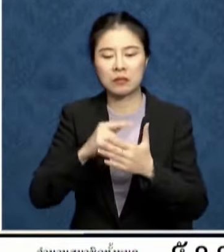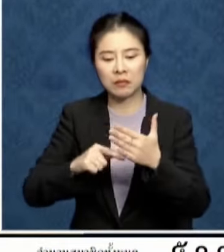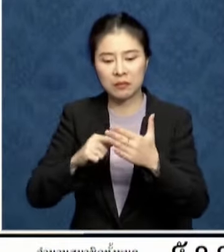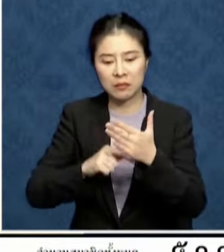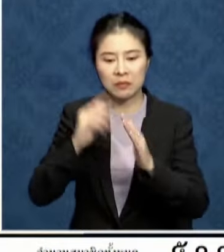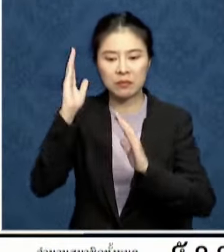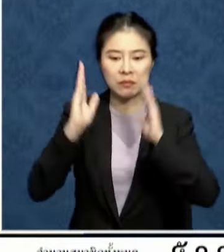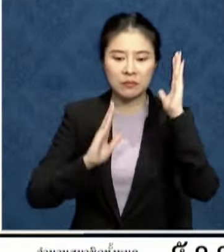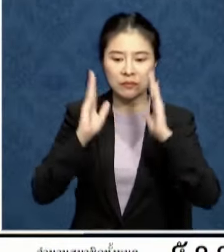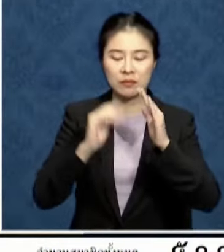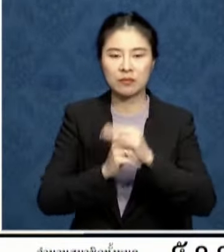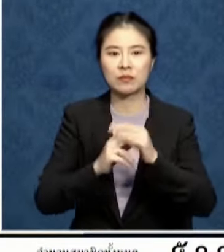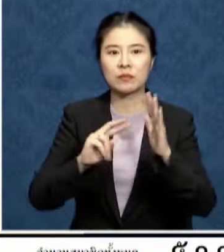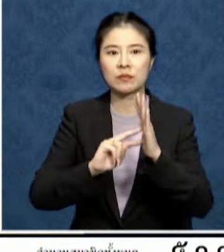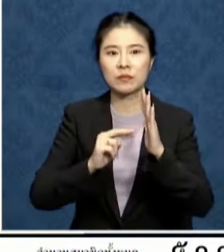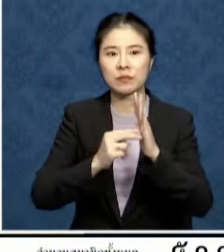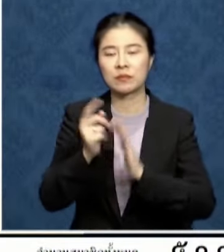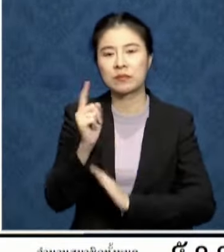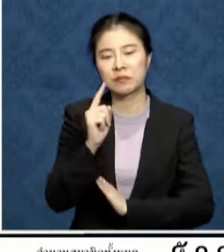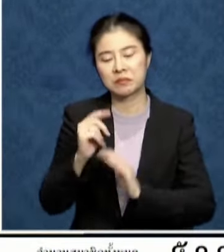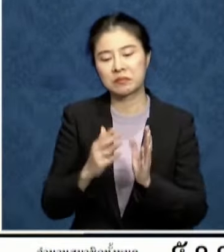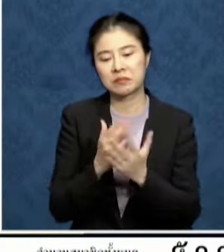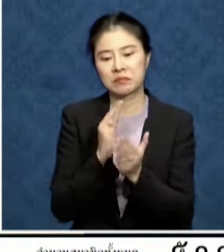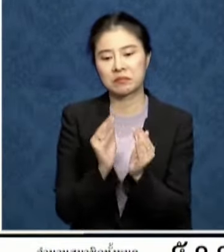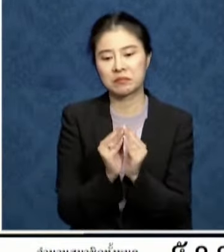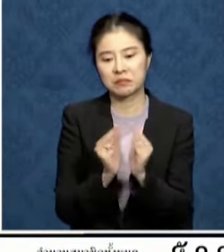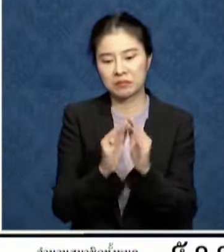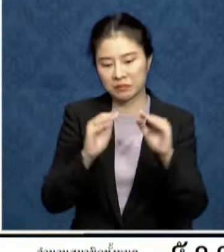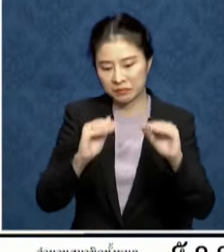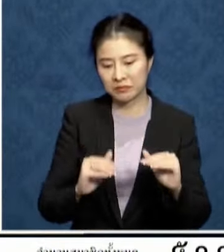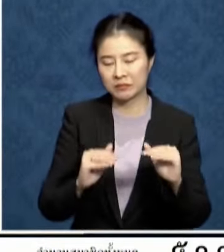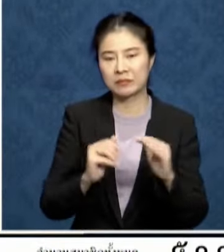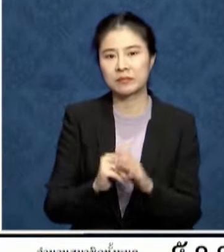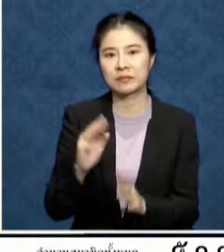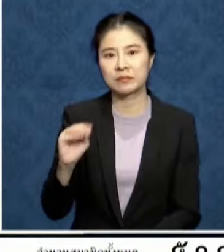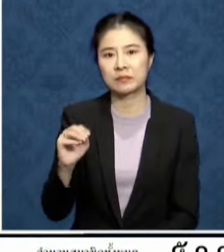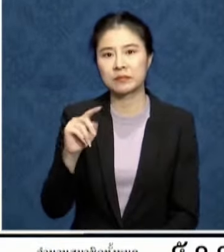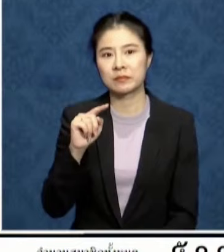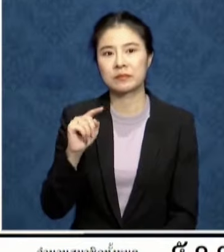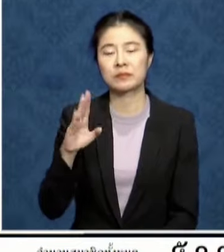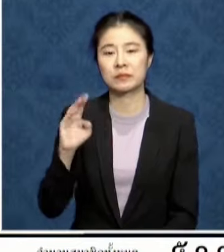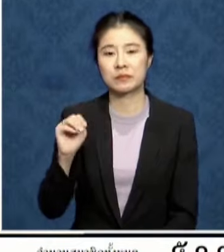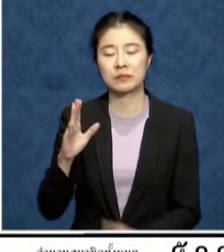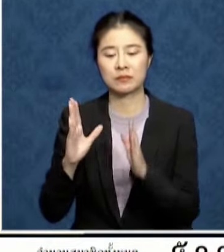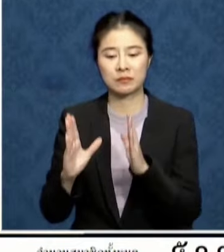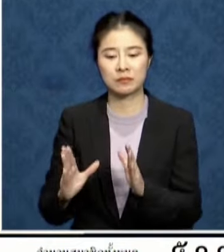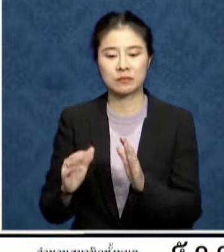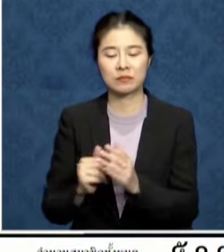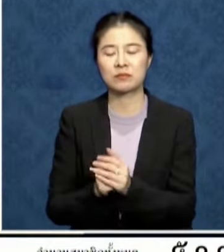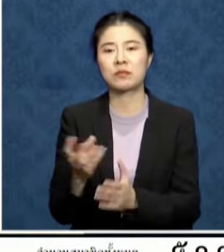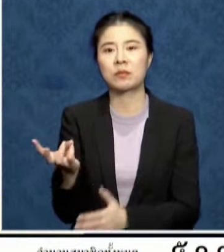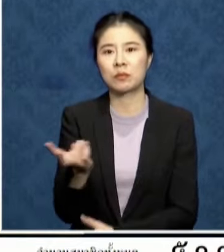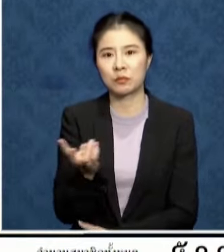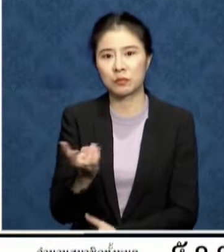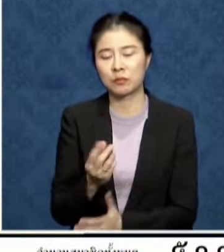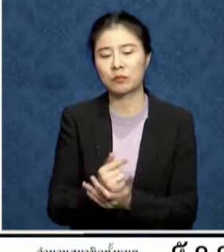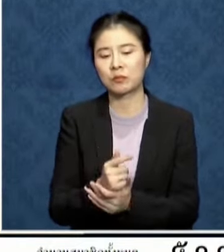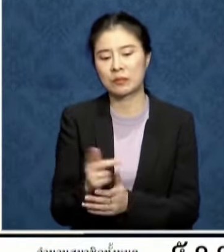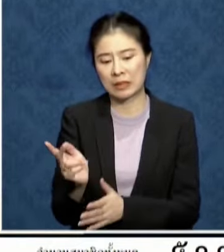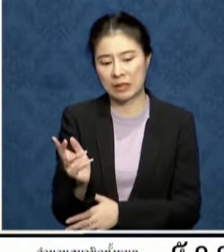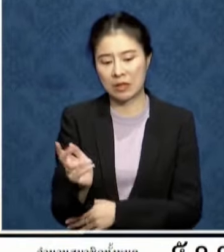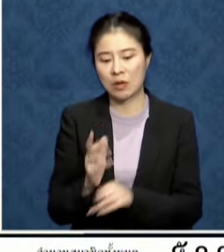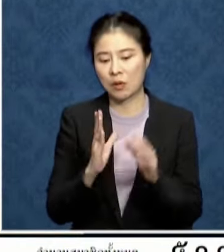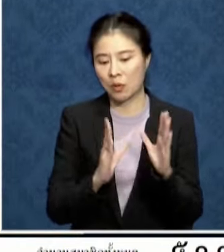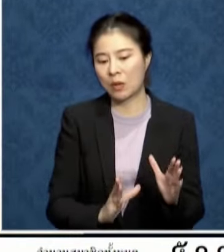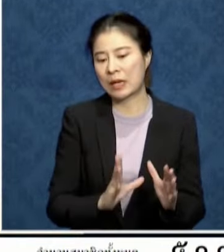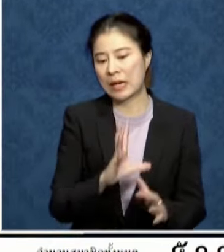จำนวนคนที่ออกมาใช้สิทธิ์ออกเสียงนั้นจะถูกกดลงมาเหลือแค่40คนซึ่งน้อยกว่ากึ่งหนึ่งของผู้มีสิทธิ์ออกเสียงหรือว่าน้อยกว่า50คนนั่นเอง